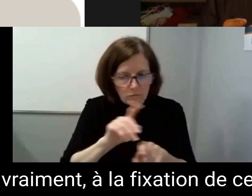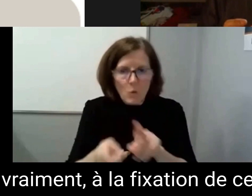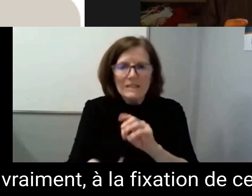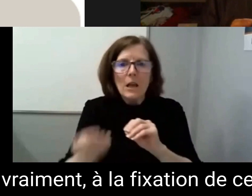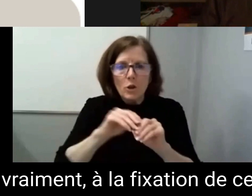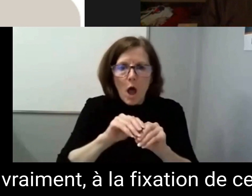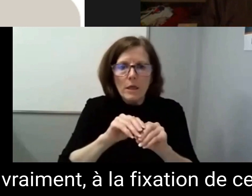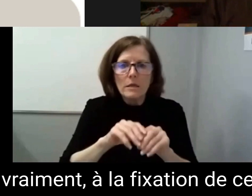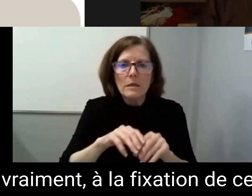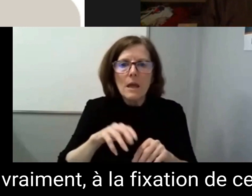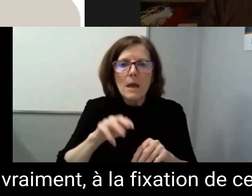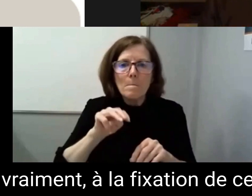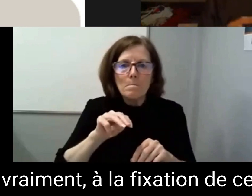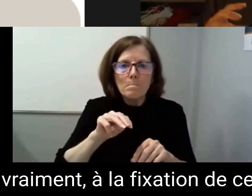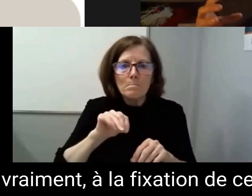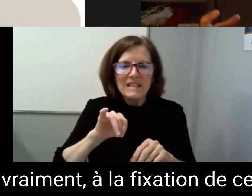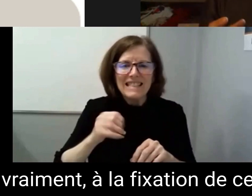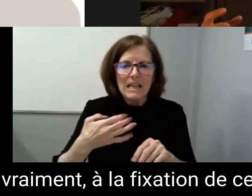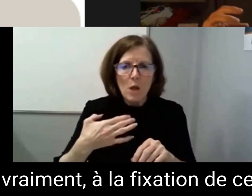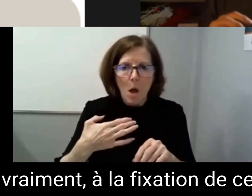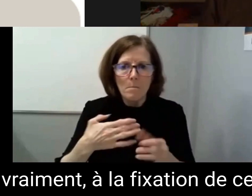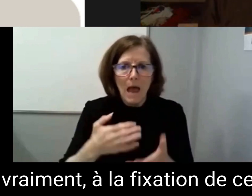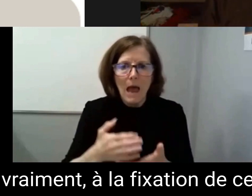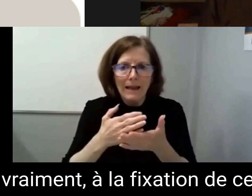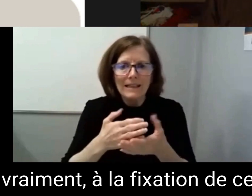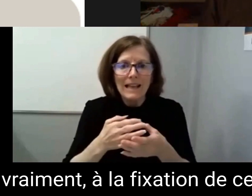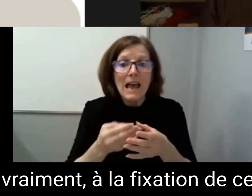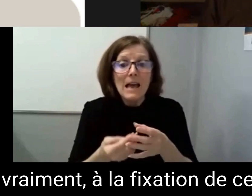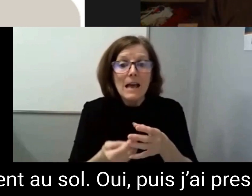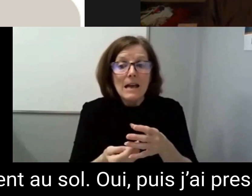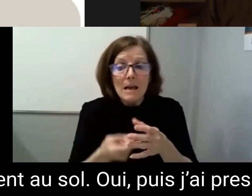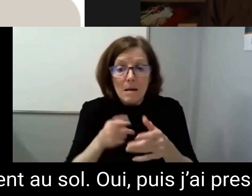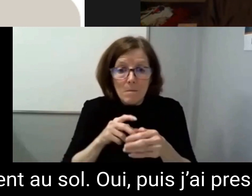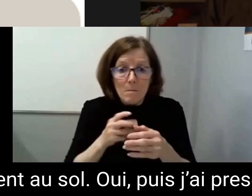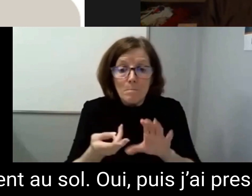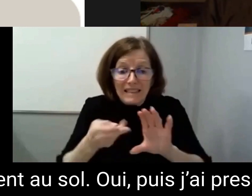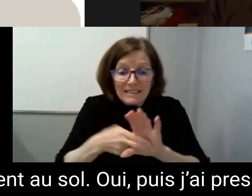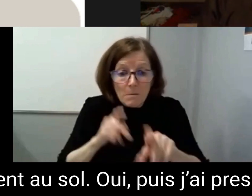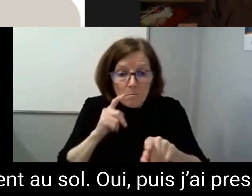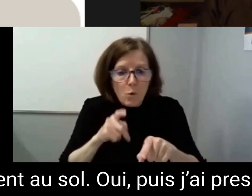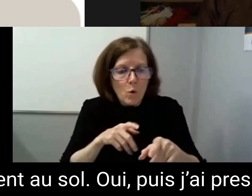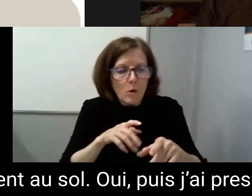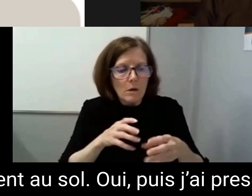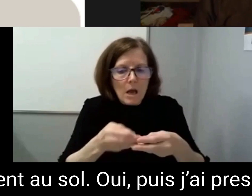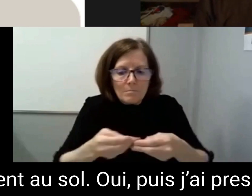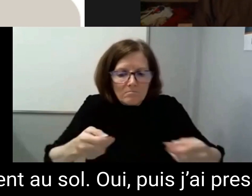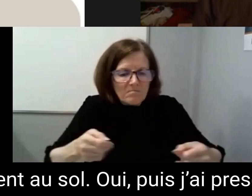à vraiment à la fixation de ces matières-là directement au sol.